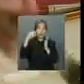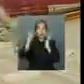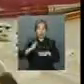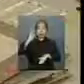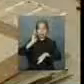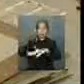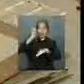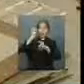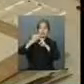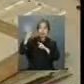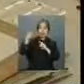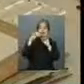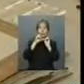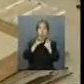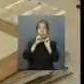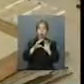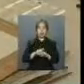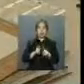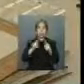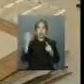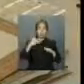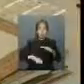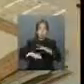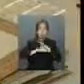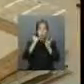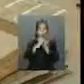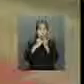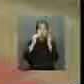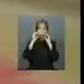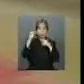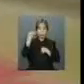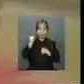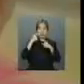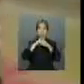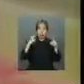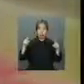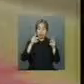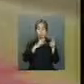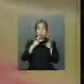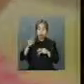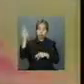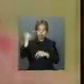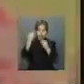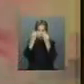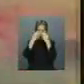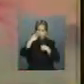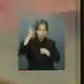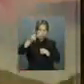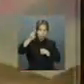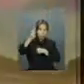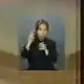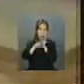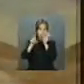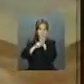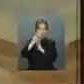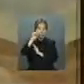านแม้ไม่เคยมีพื้นฐานด้านการวาดภาพสีน้ำมาก่อนหากการเคยเรียนกับอาจารย์คนเดิมมาก่อน2ครั้งและช